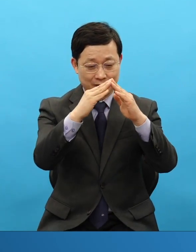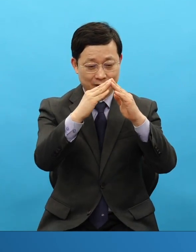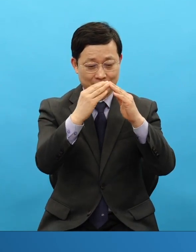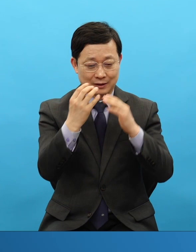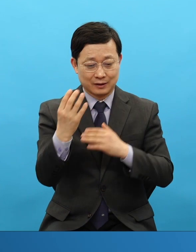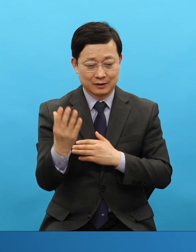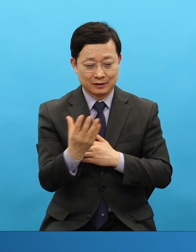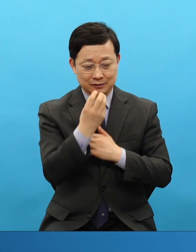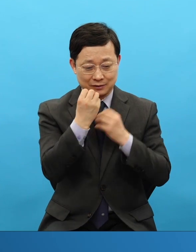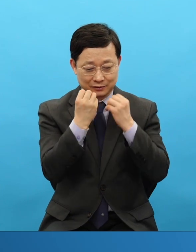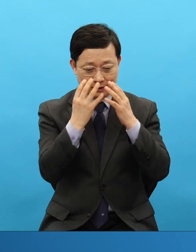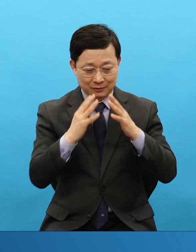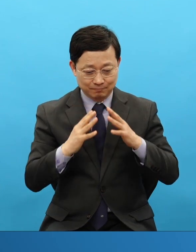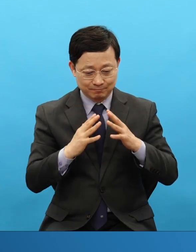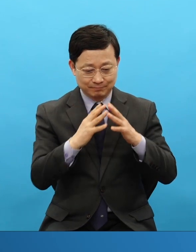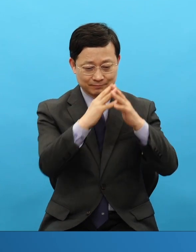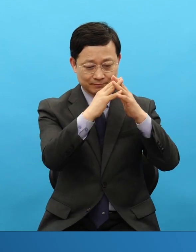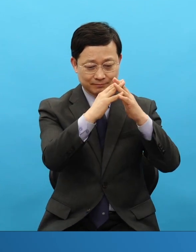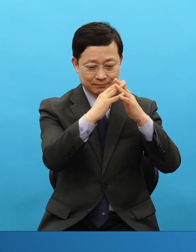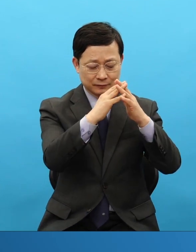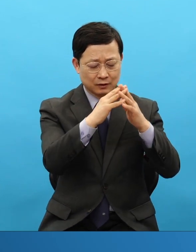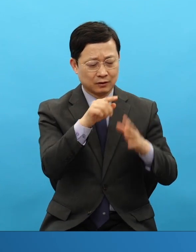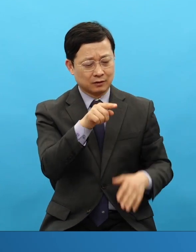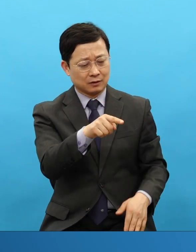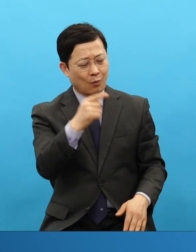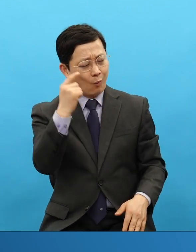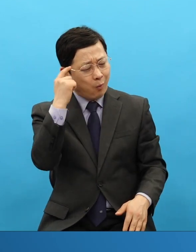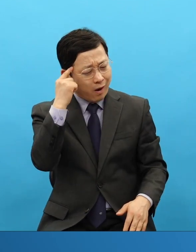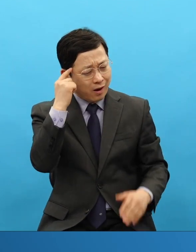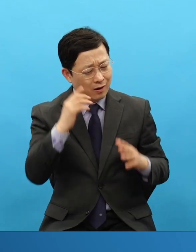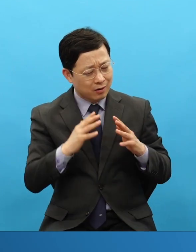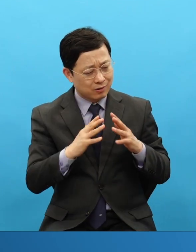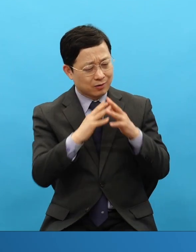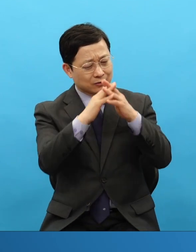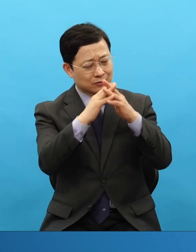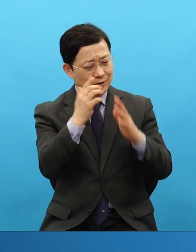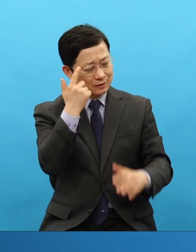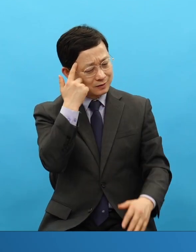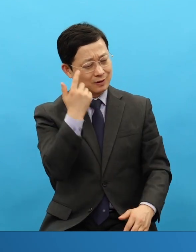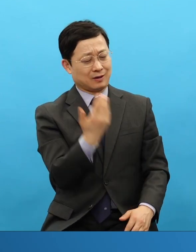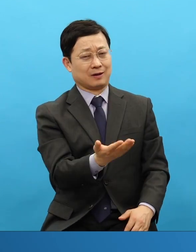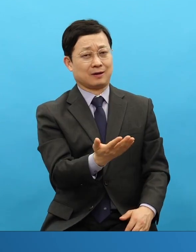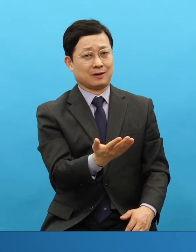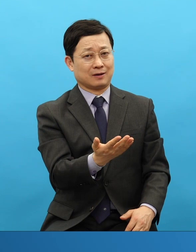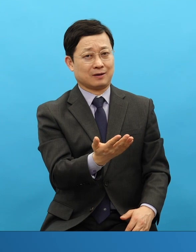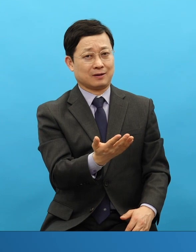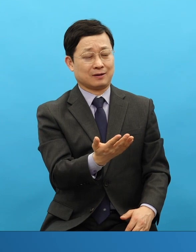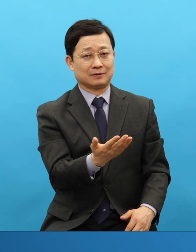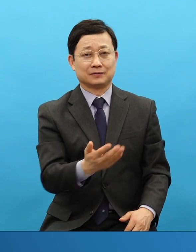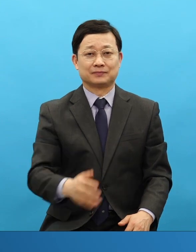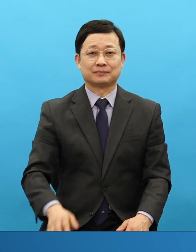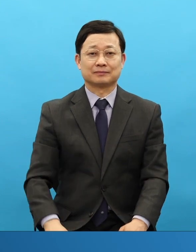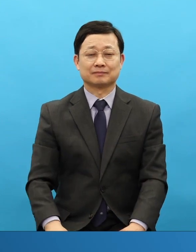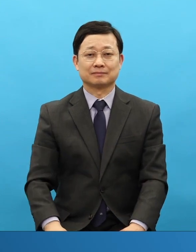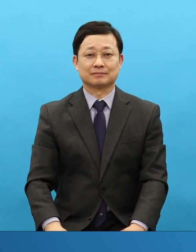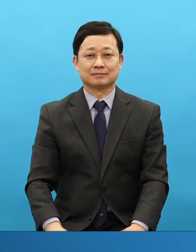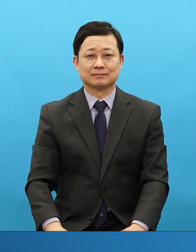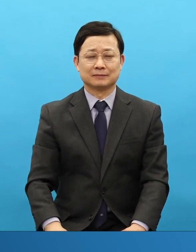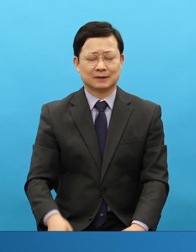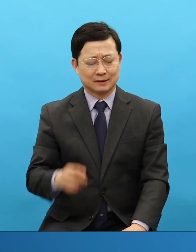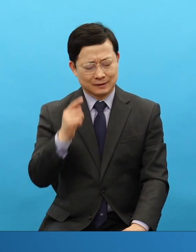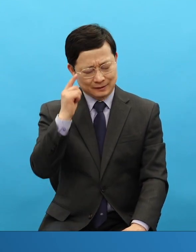건축해야 됩니까? And while we're doing temple construction, we need to ask, why are we doing temple construction? 이걸 제가